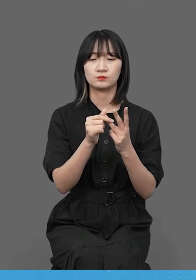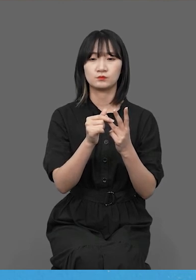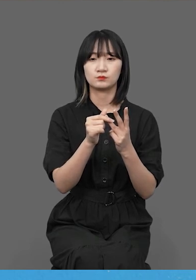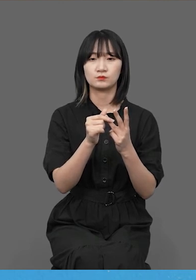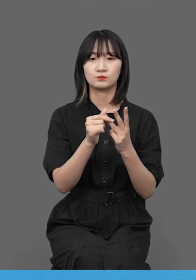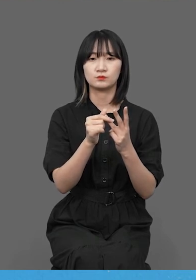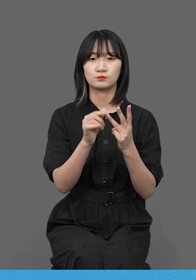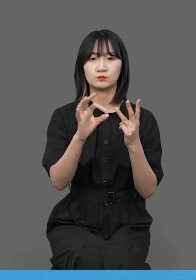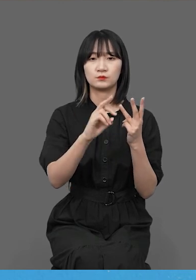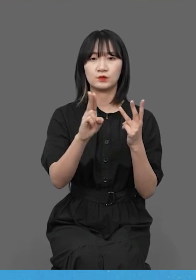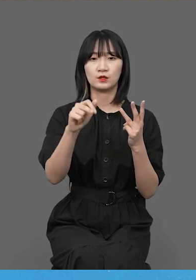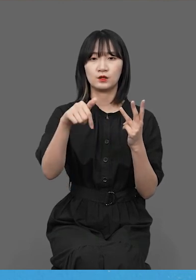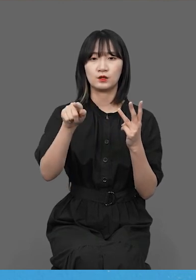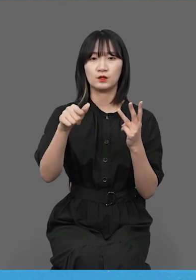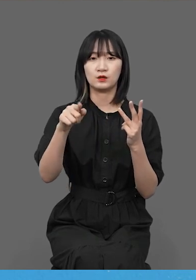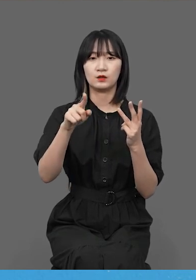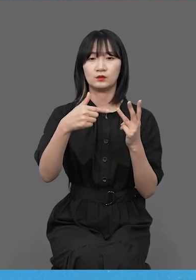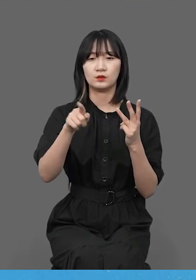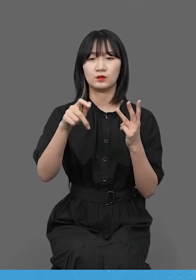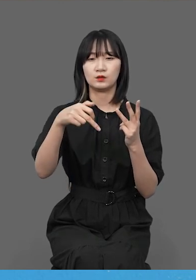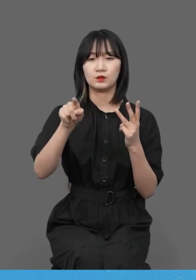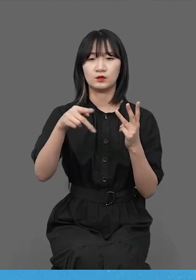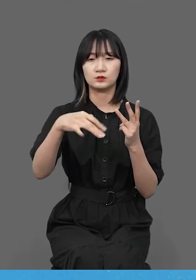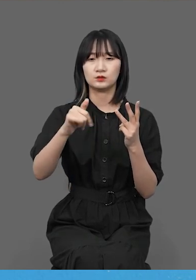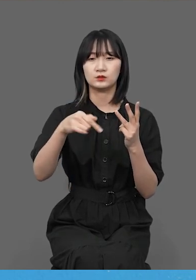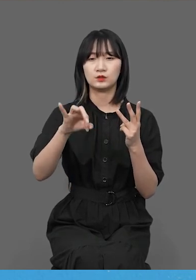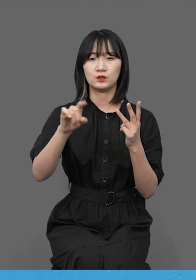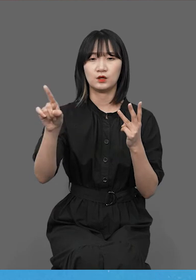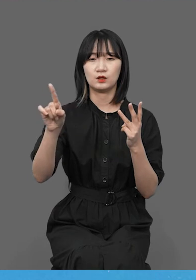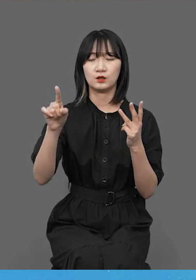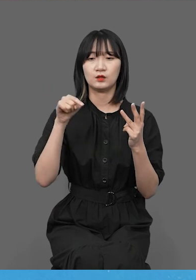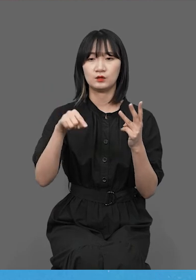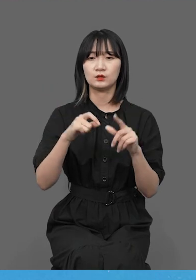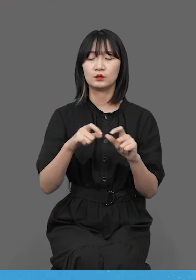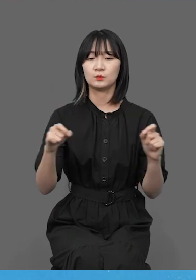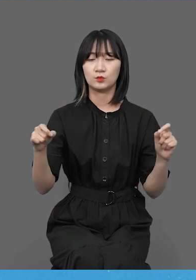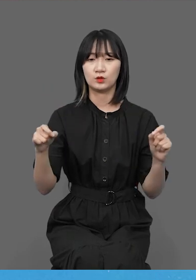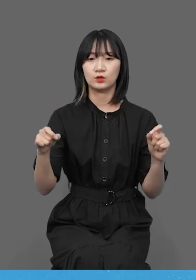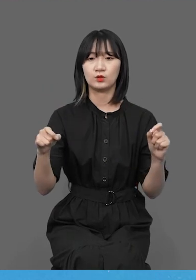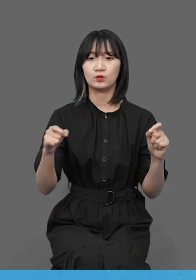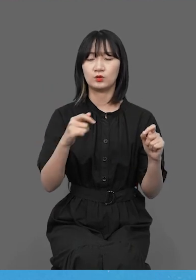야마나카 신야 교수님인데, 일본의